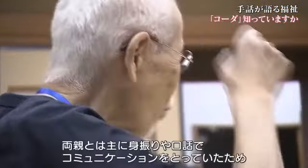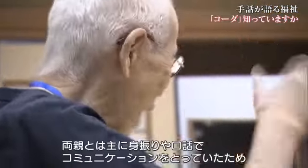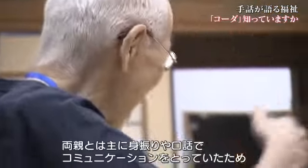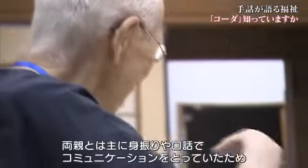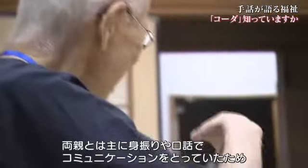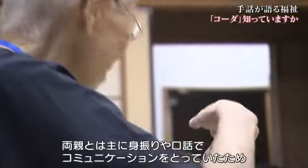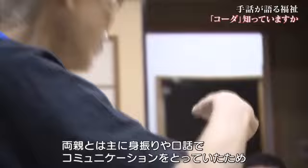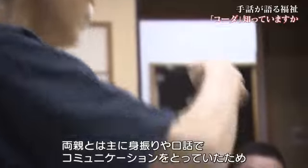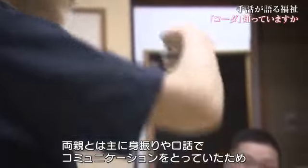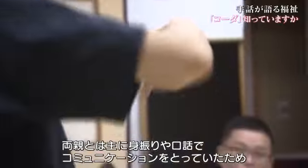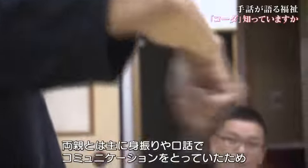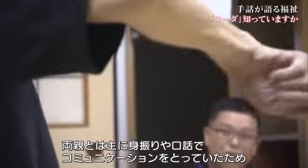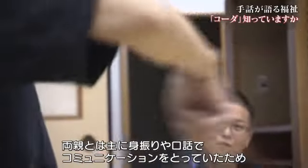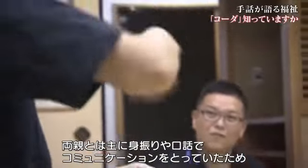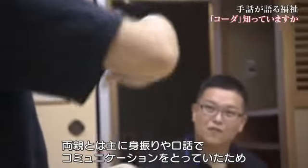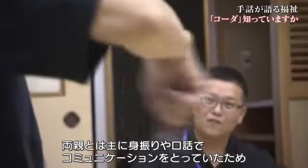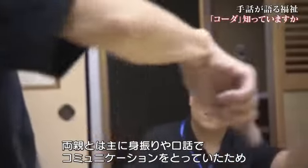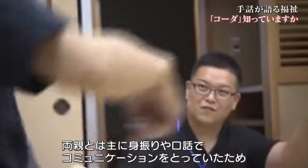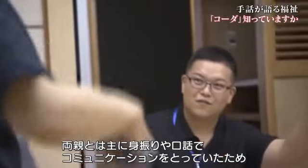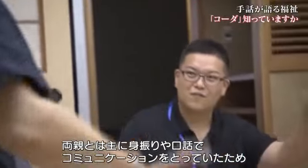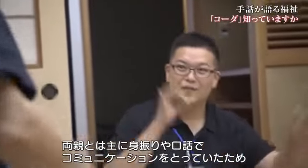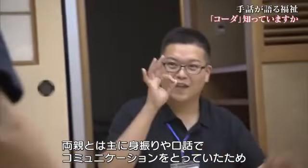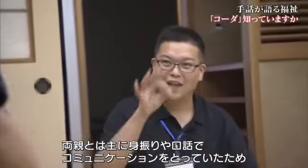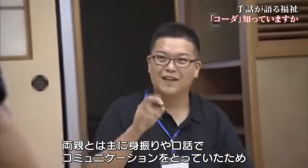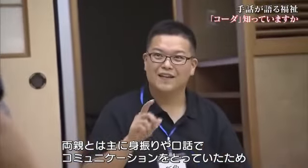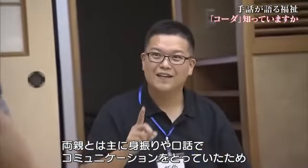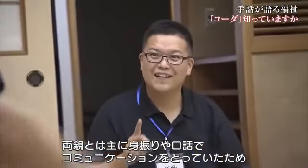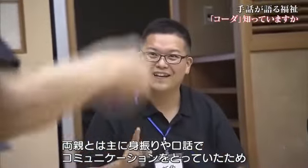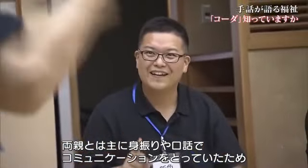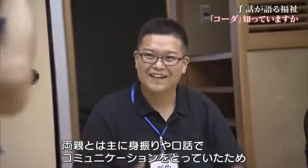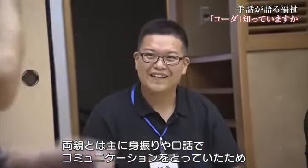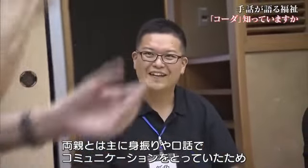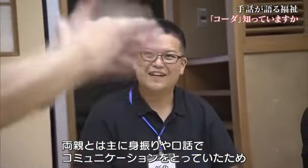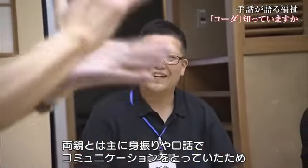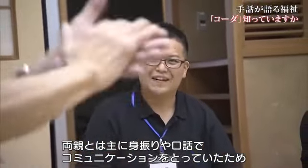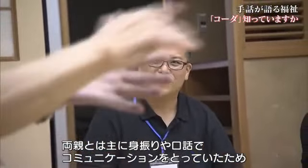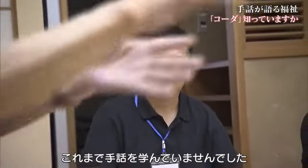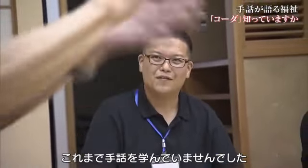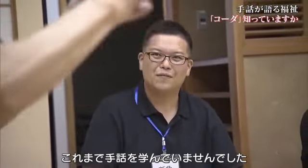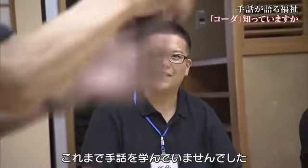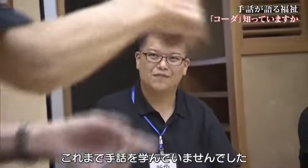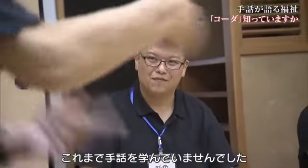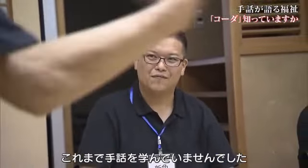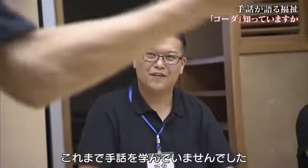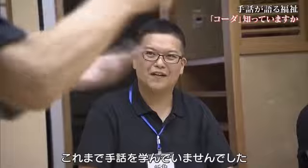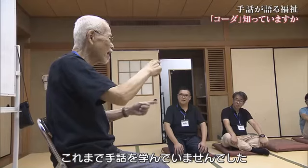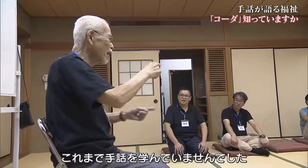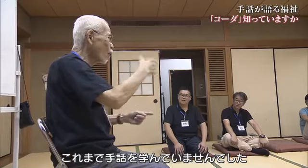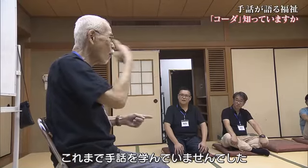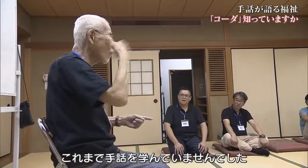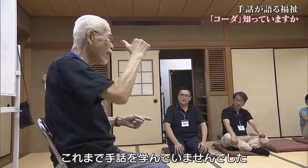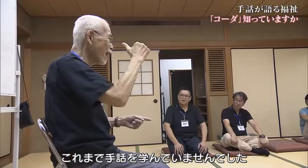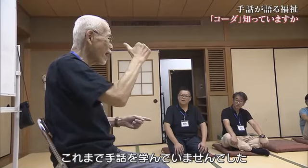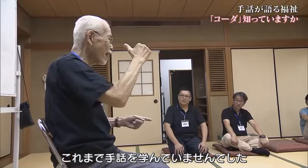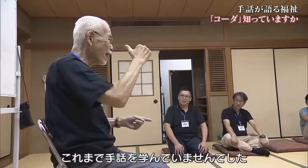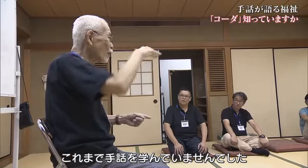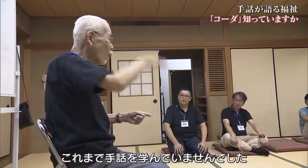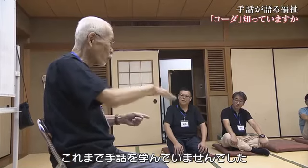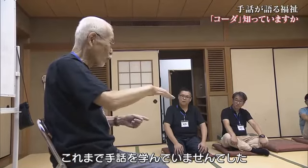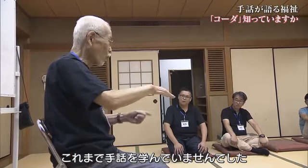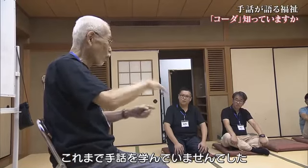両親とは主に身振りや口話でコミュニケーションを取っていたため、これまで手話を学んでいませんで